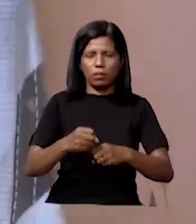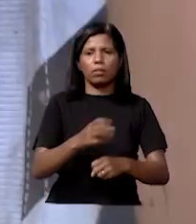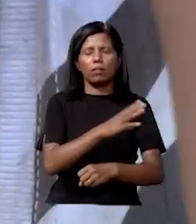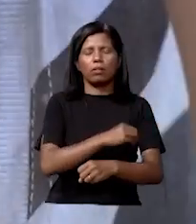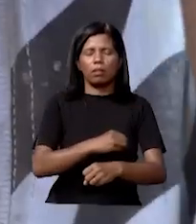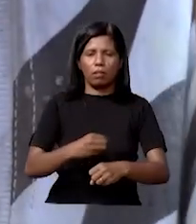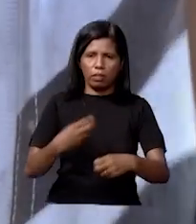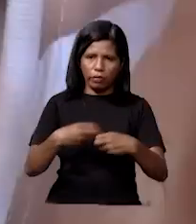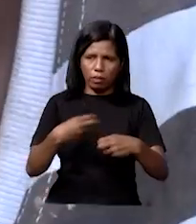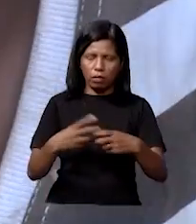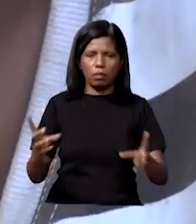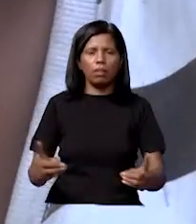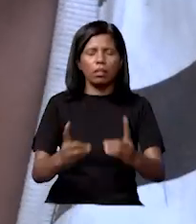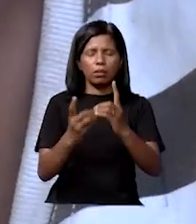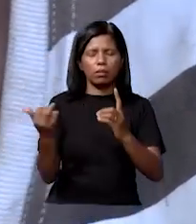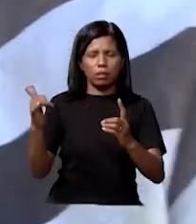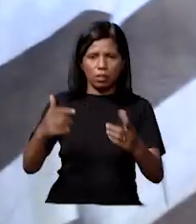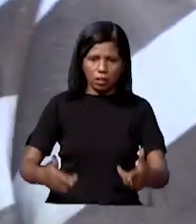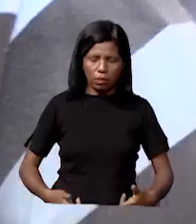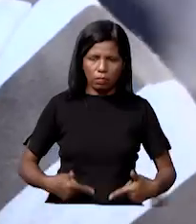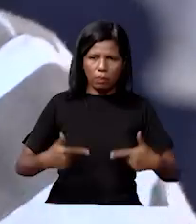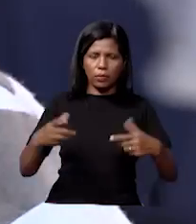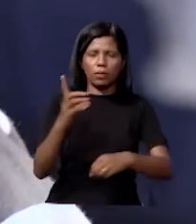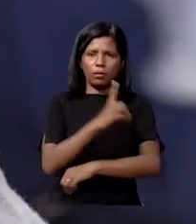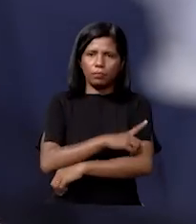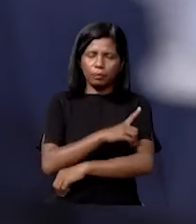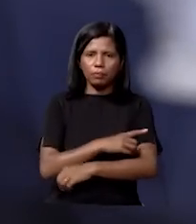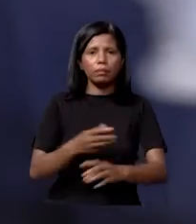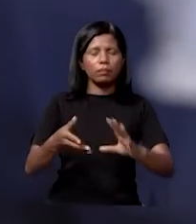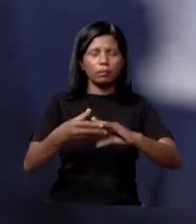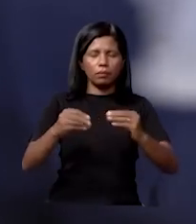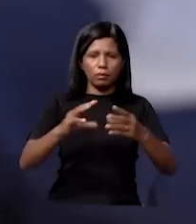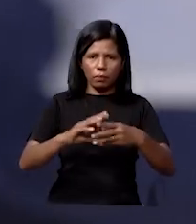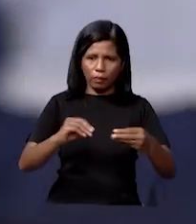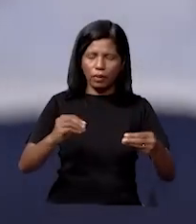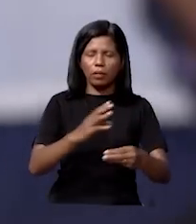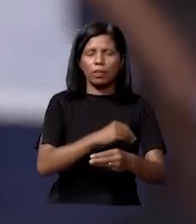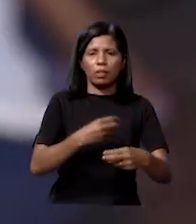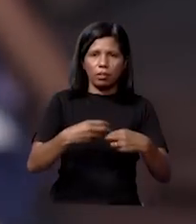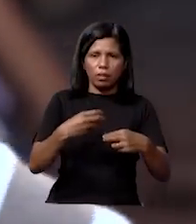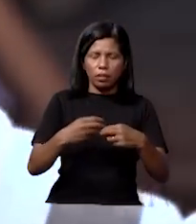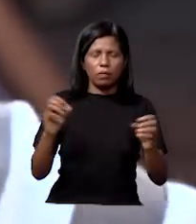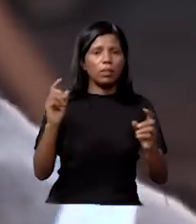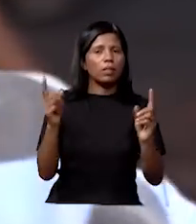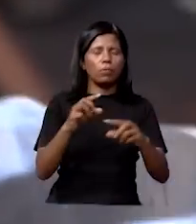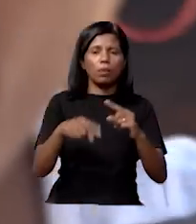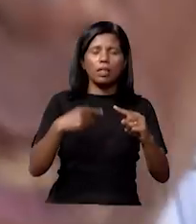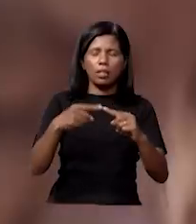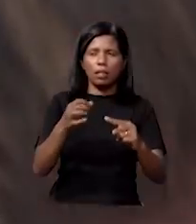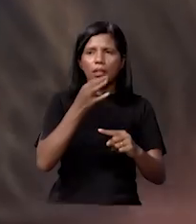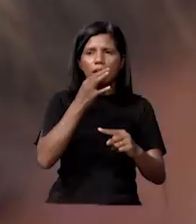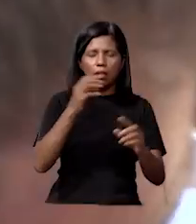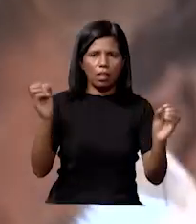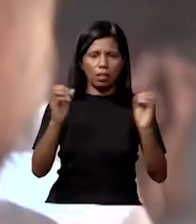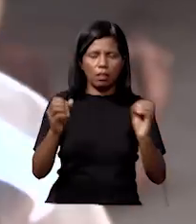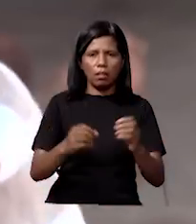Nebe durante nini asoru hene morish lor-loro. Istoria moruk baniamak banyira aihan la iha. Niho ne oang